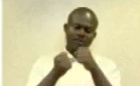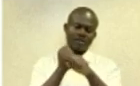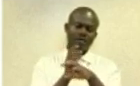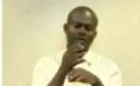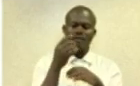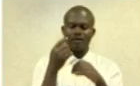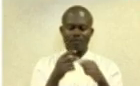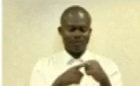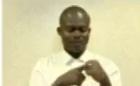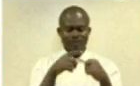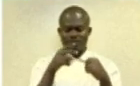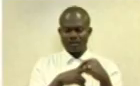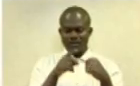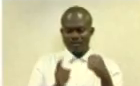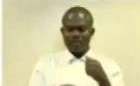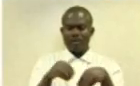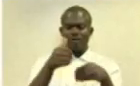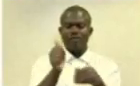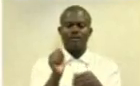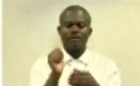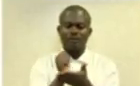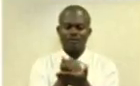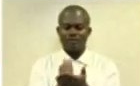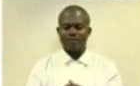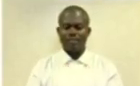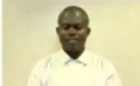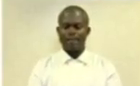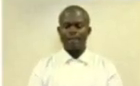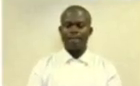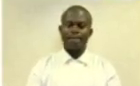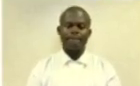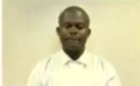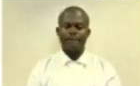67 aribo bahabwa iki cyangombwa Kwizera Bosco mu mujyi wa Kigali